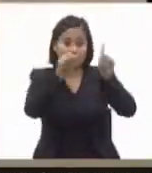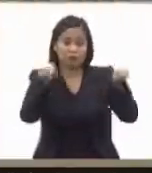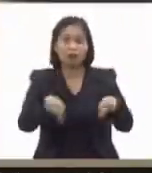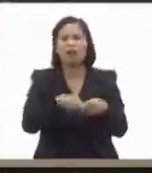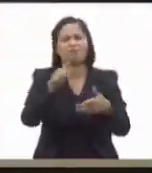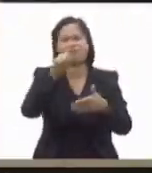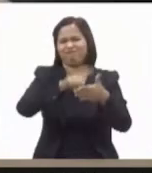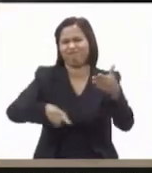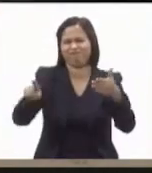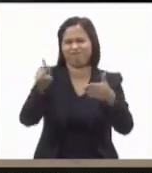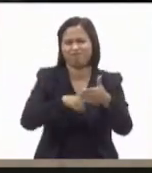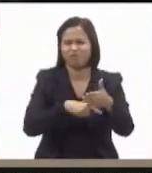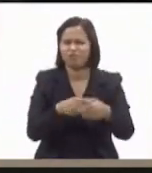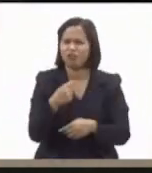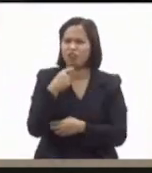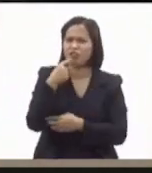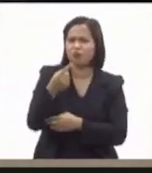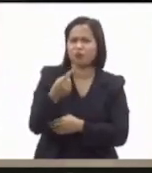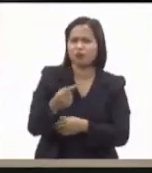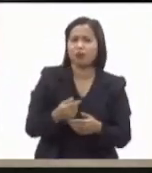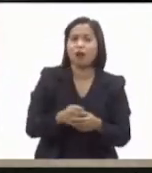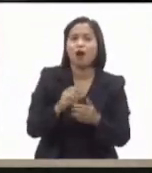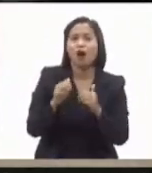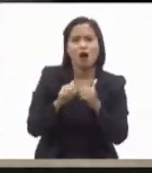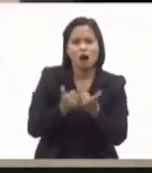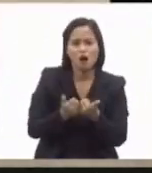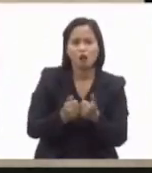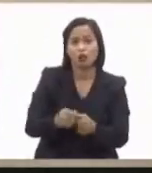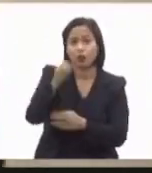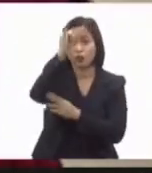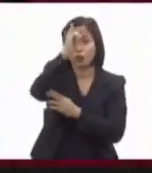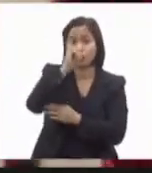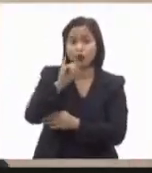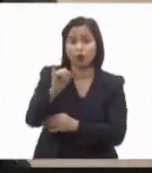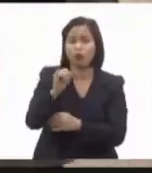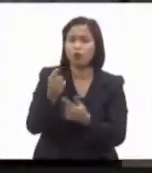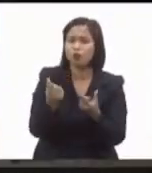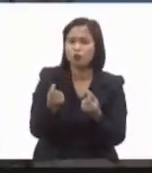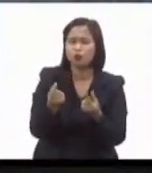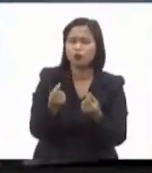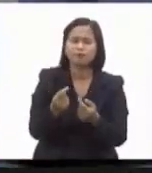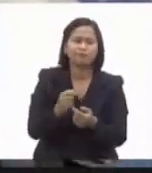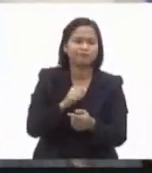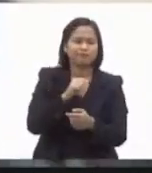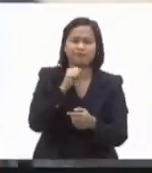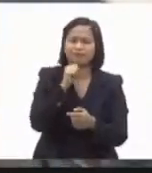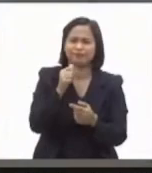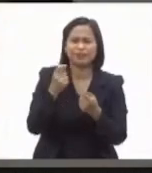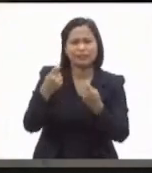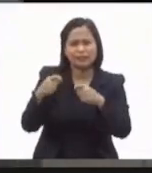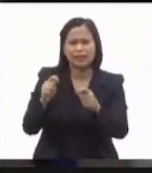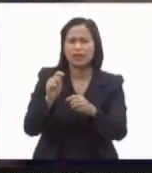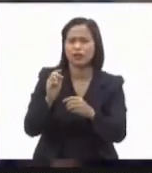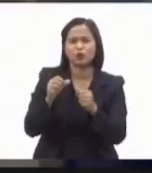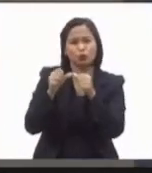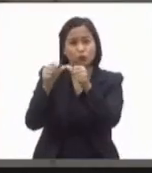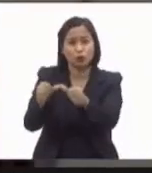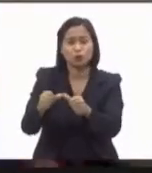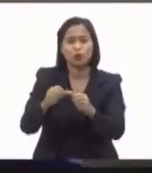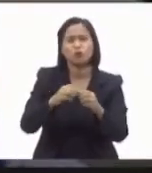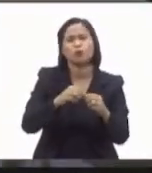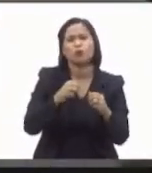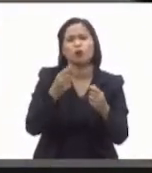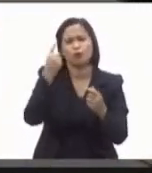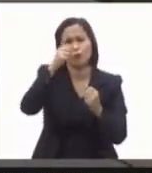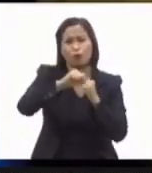kay Lito Banayo, ang campaign strategist ng Team Isko, hindi na sila nagpilit na ituloy ang kampanya sa Caloocan para maiwasan